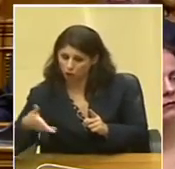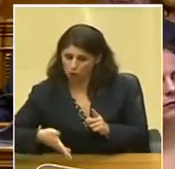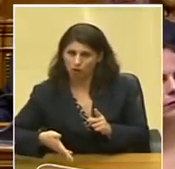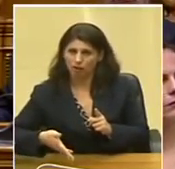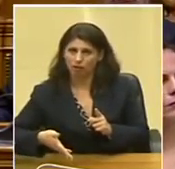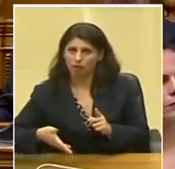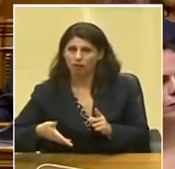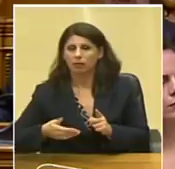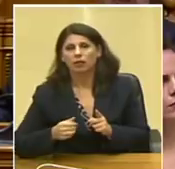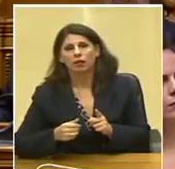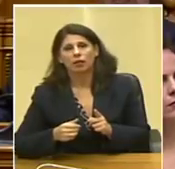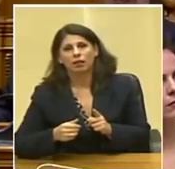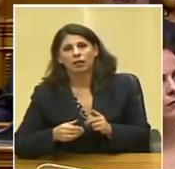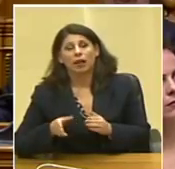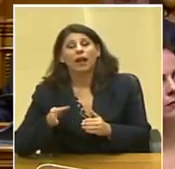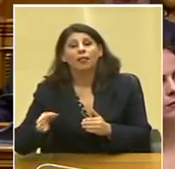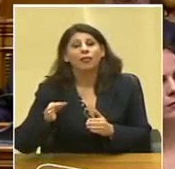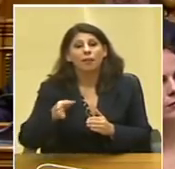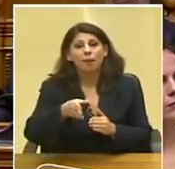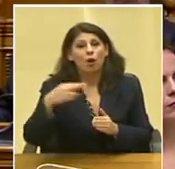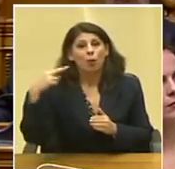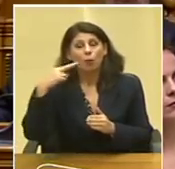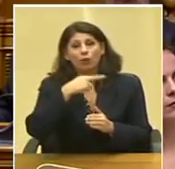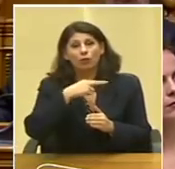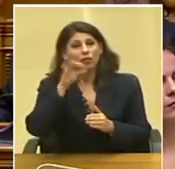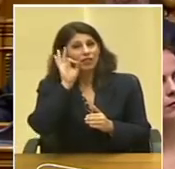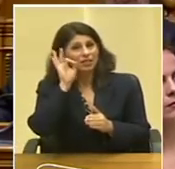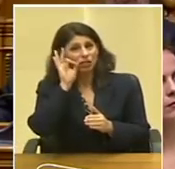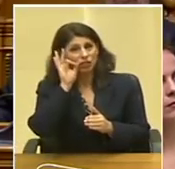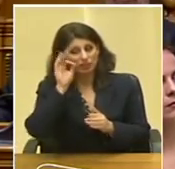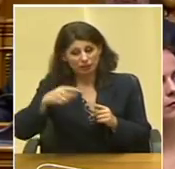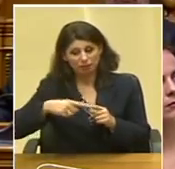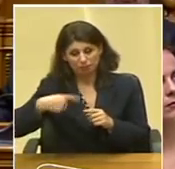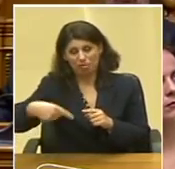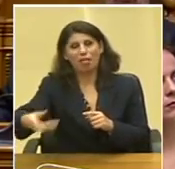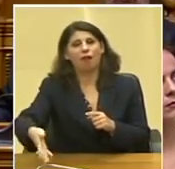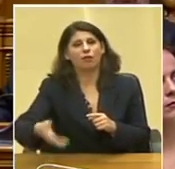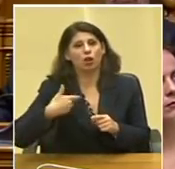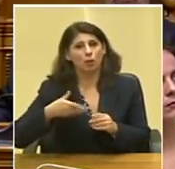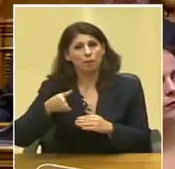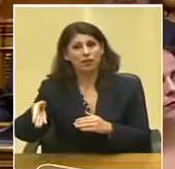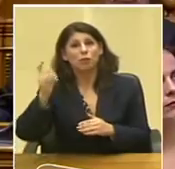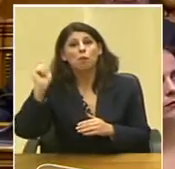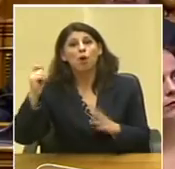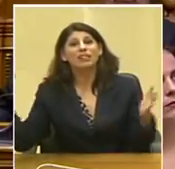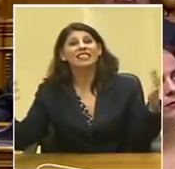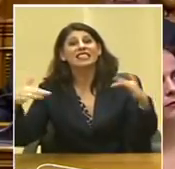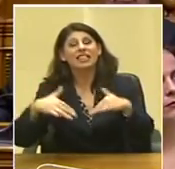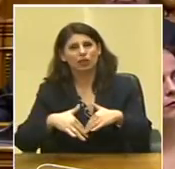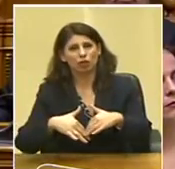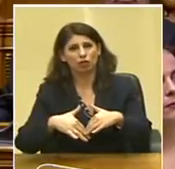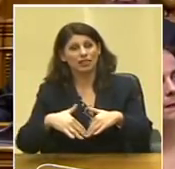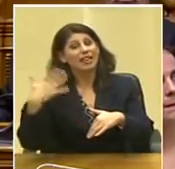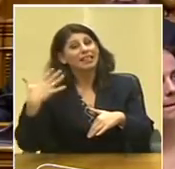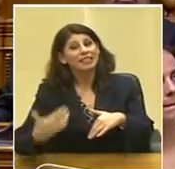πάω σε περιοδία πρωθυπουργική στη Θεσσαλονίκη μεθαύριο. Πηγαίνω σε μια πολιτική συγκέντρωση και